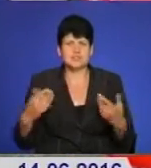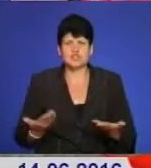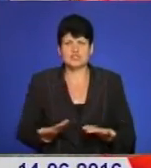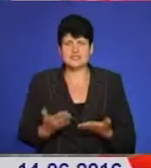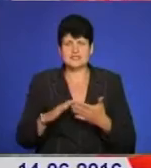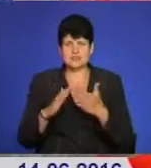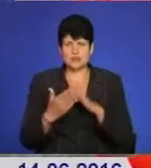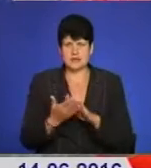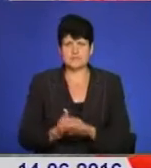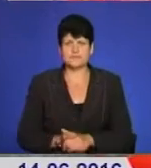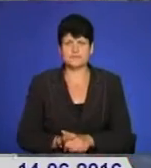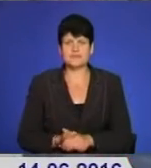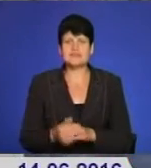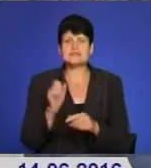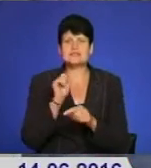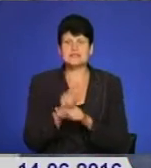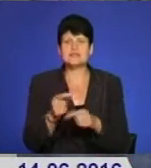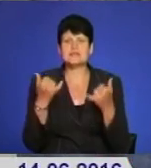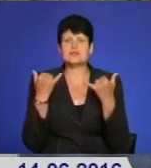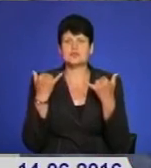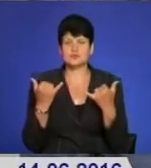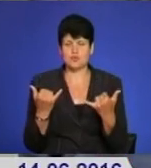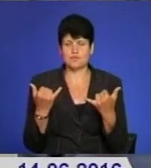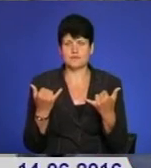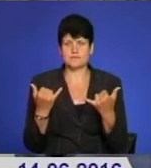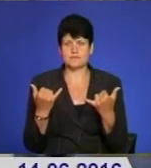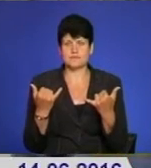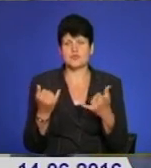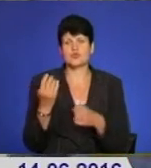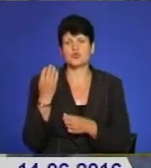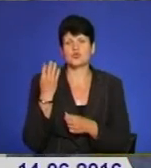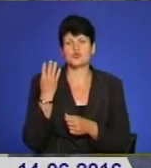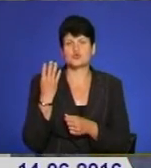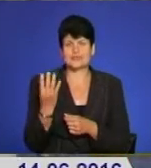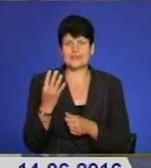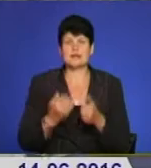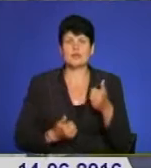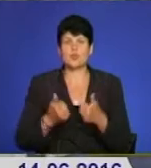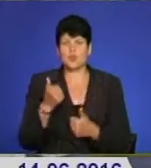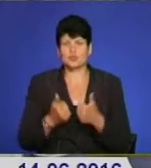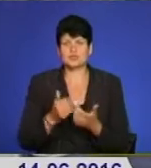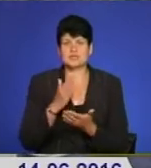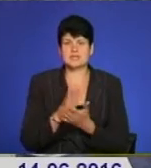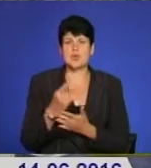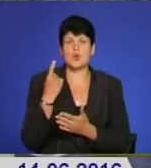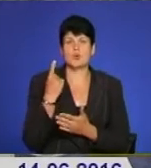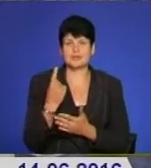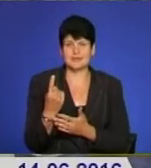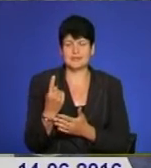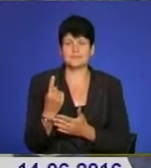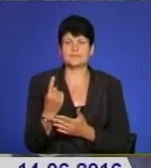життєвих ситуаціях. Завдання сьогодні, знову ж таки, 4 конкурси є, значить, один з них